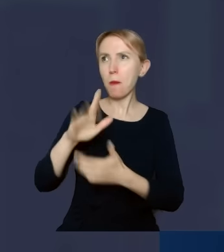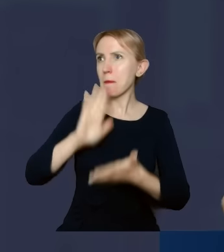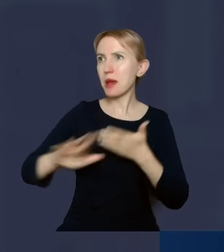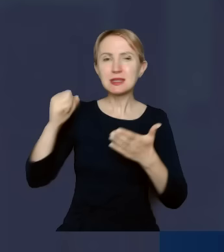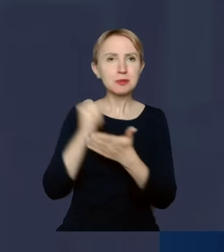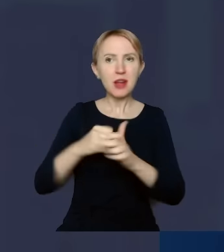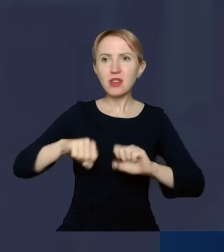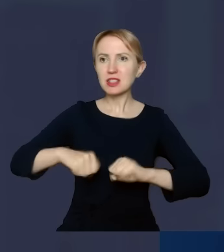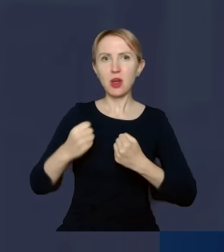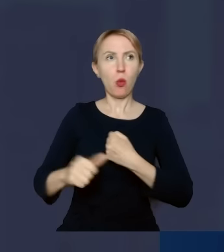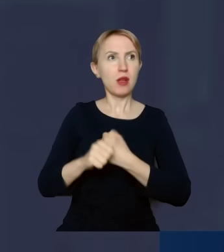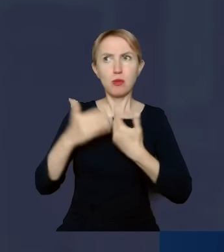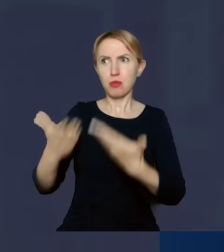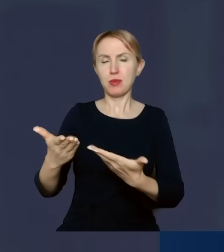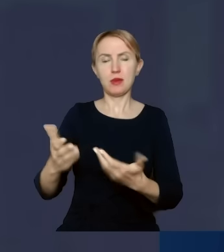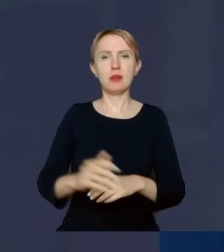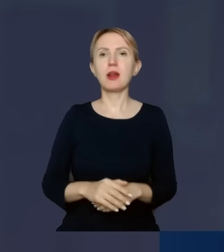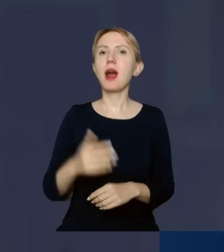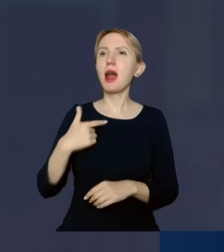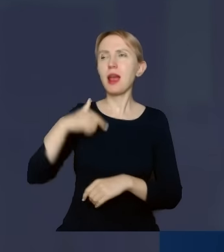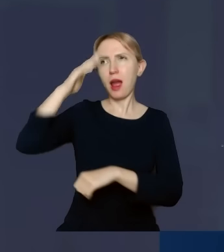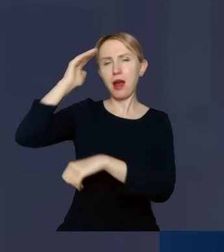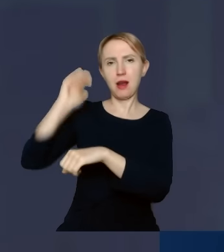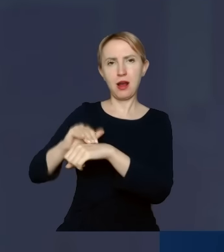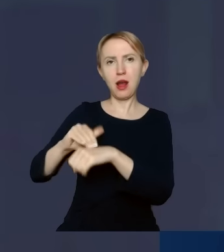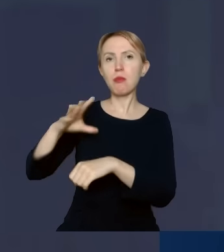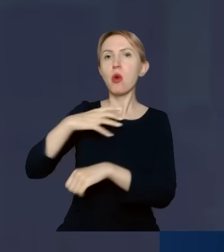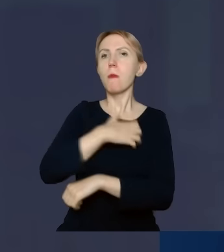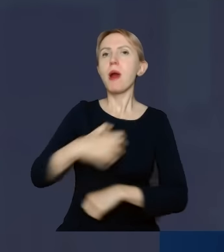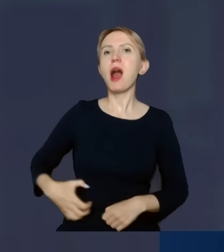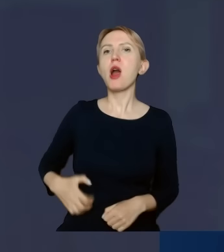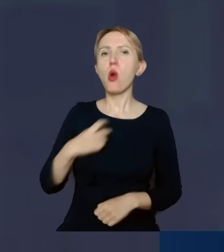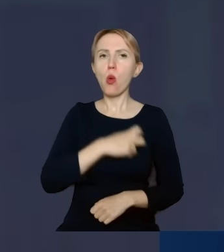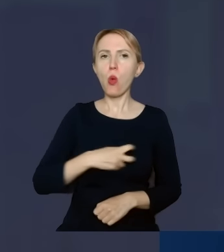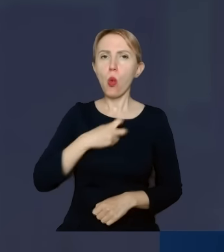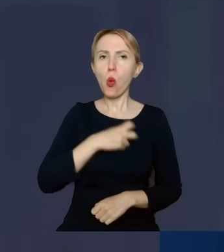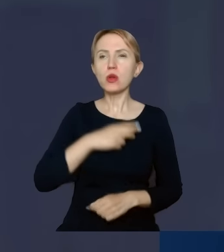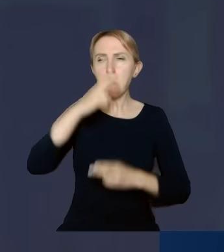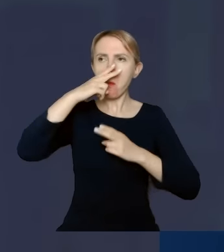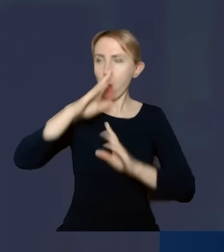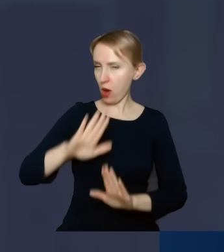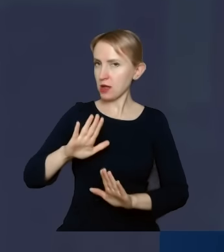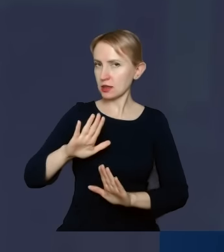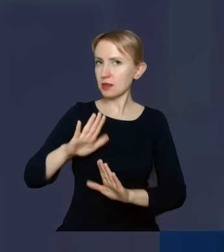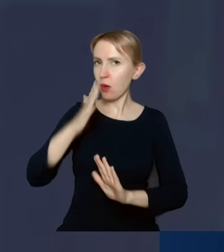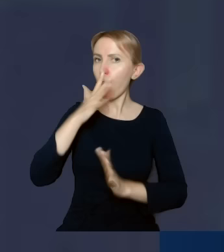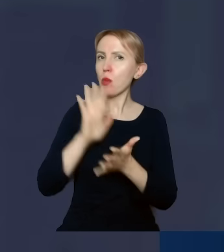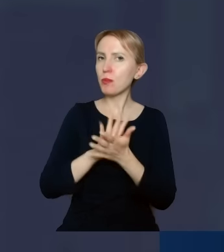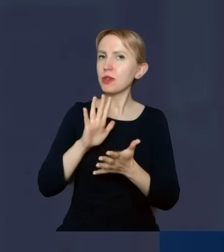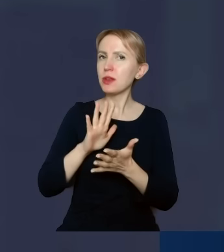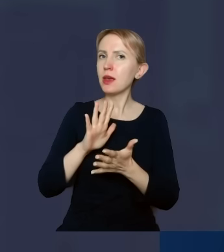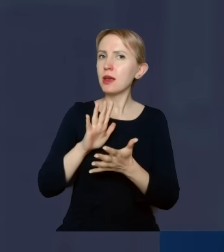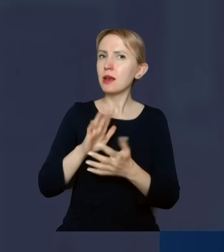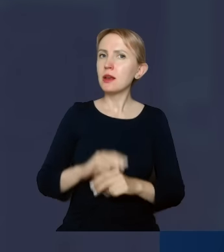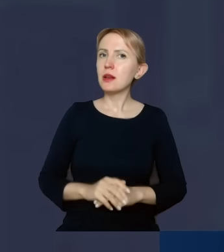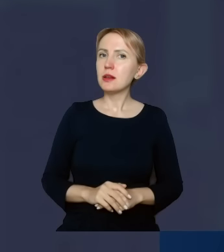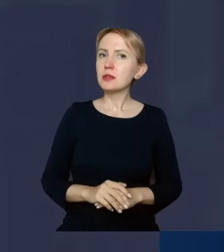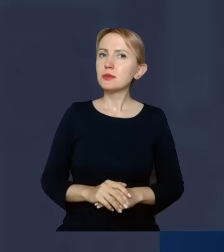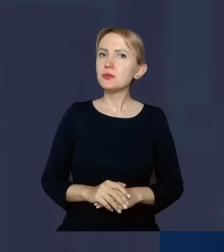działania. Ja zwróciłam się do marszałka Szymona Hołowni, żeby przedstawił te opinie, które